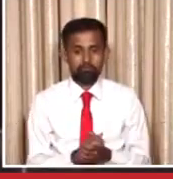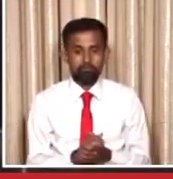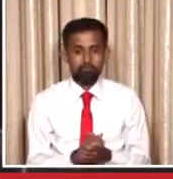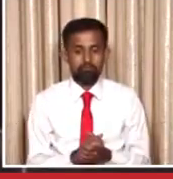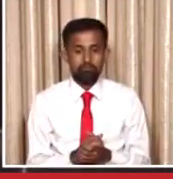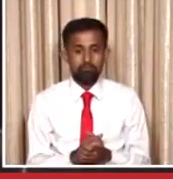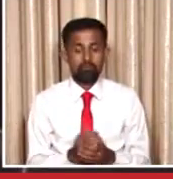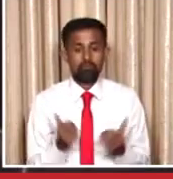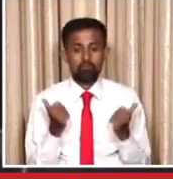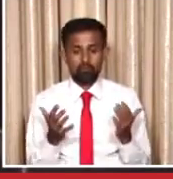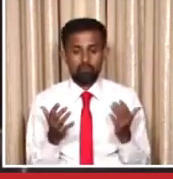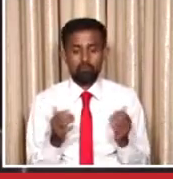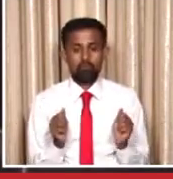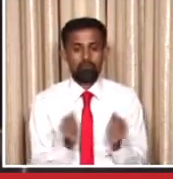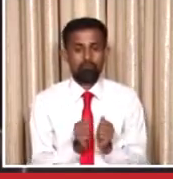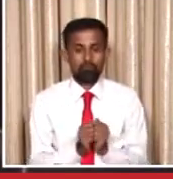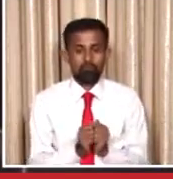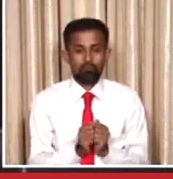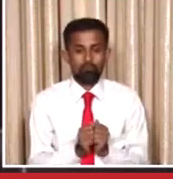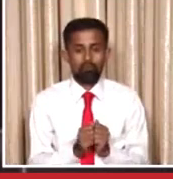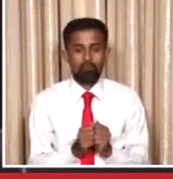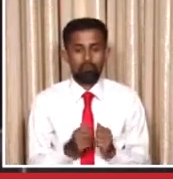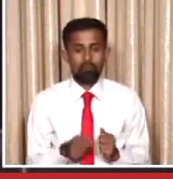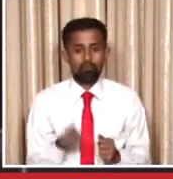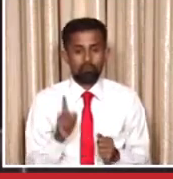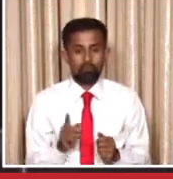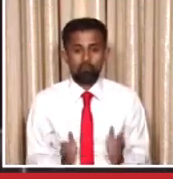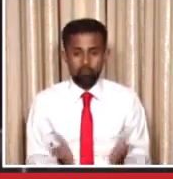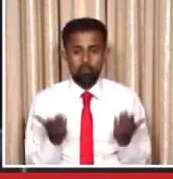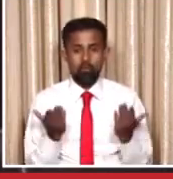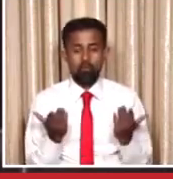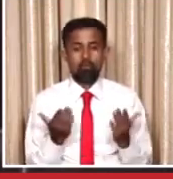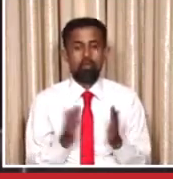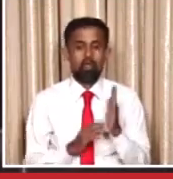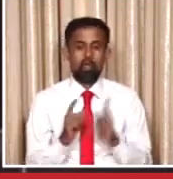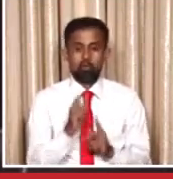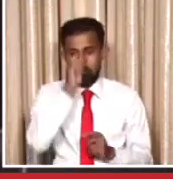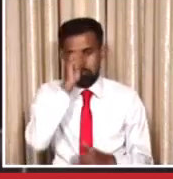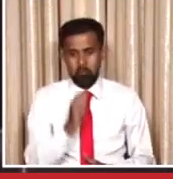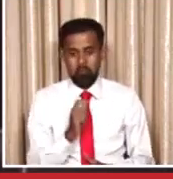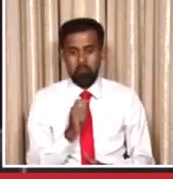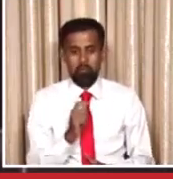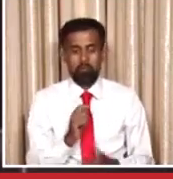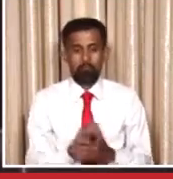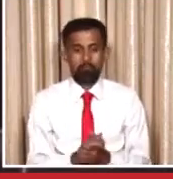நடவடிக்கையை திருத்தத்தை இந்த ஆக்டிலே கொண்டு வர வேண்டும் என்று கௌரவ அமைச்சர் அவர்களிடத்திலே வேண்டுகோள் விடுக்கின்றேன். ஏனென்றால் இந்த